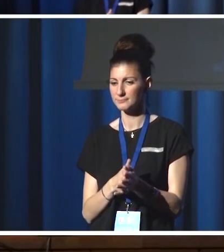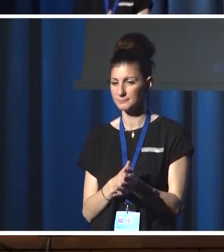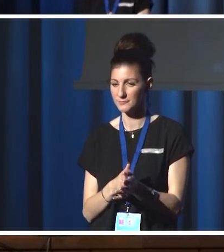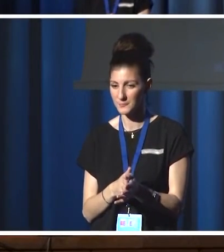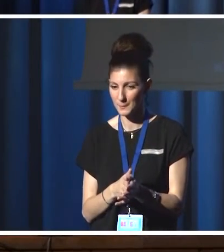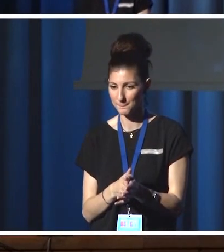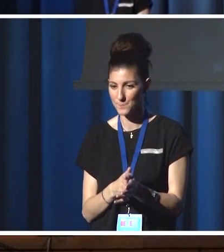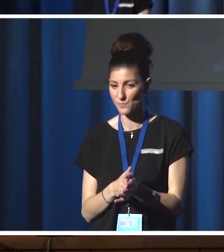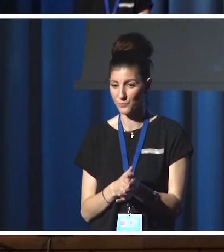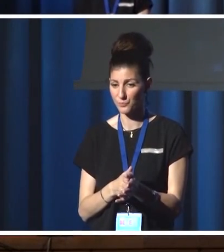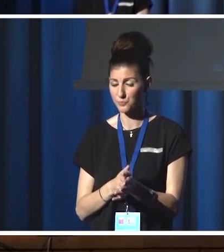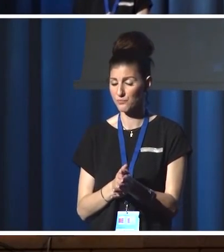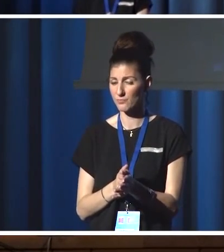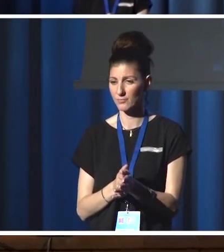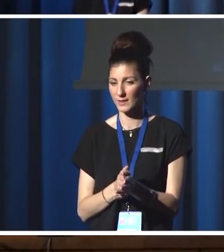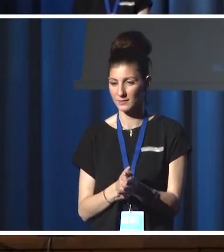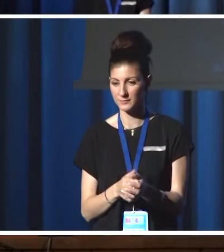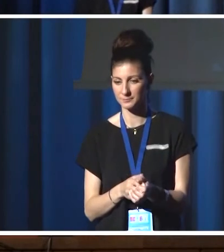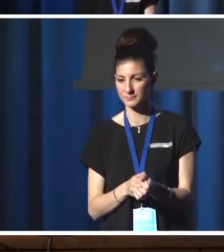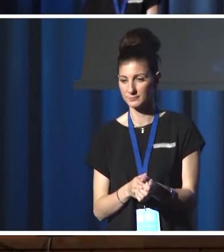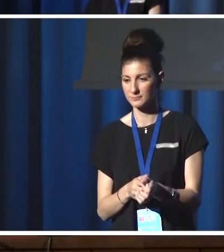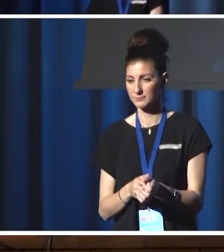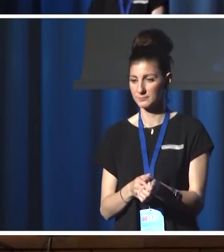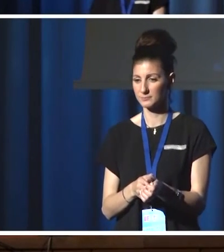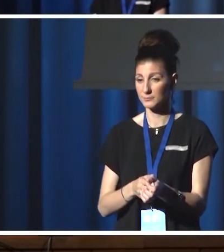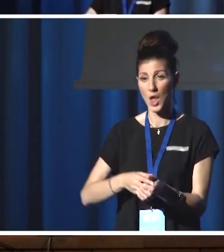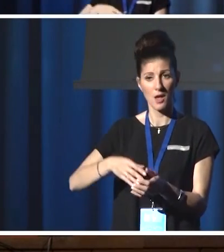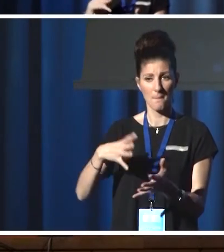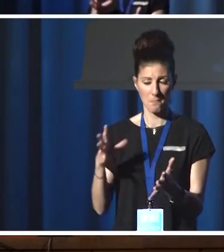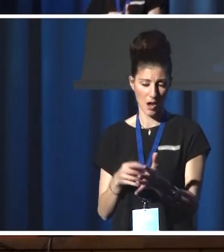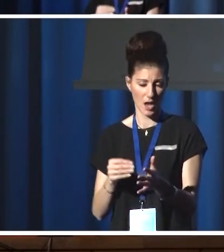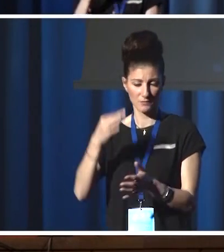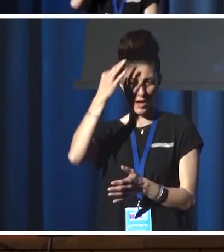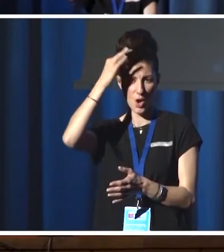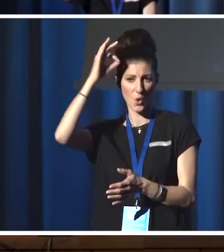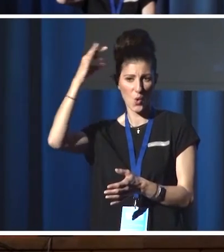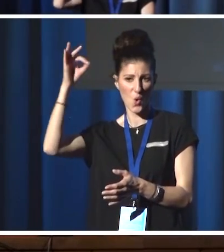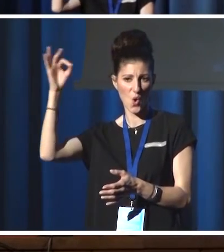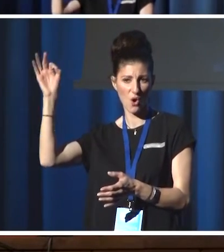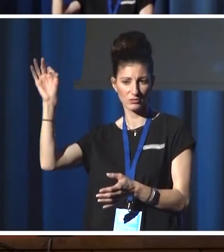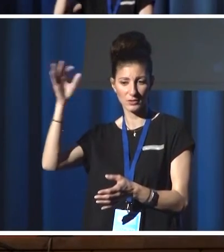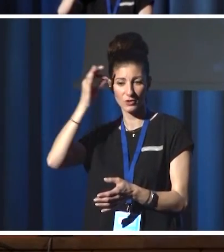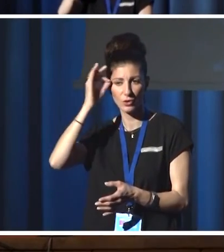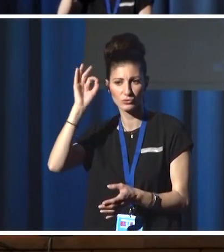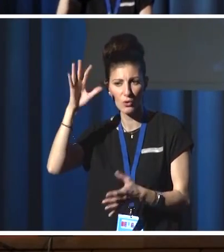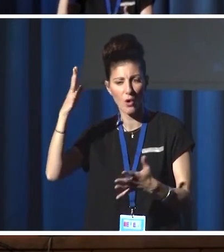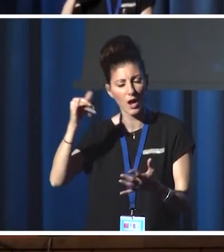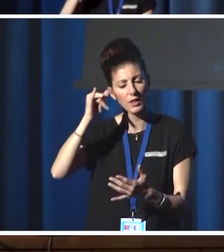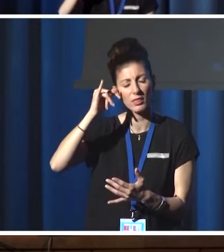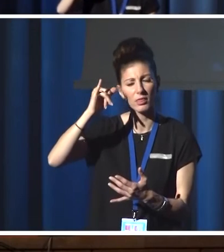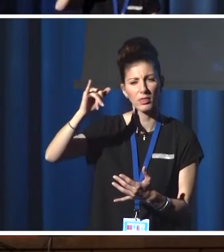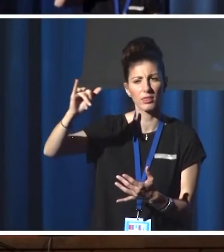ο στόχος μας του ονείρου όσο μακριά και αν βρίσκεται αυτός να μας